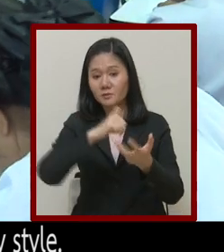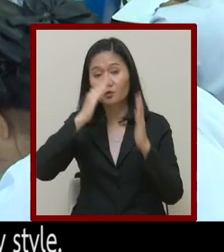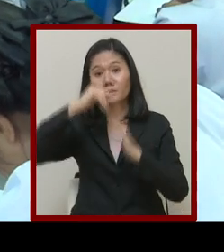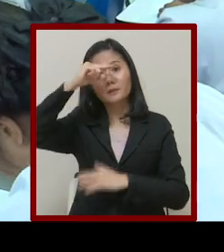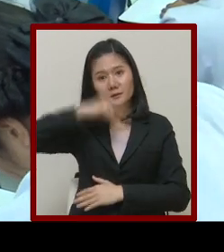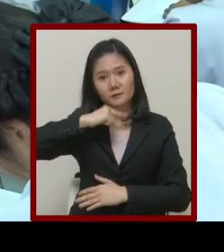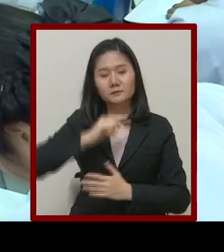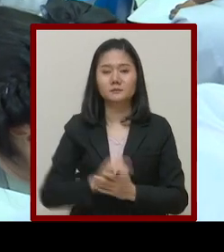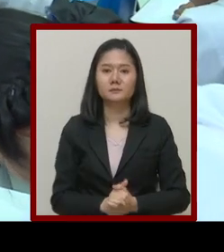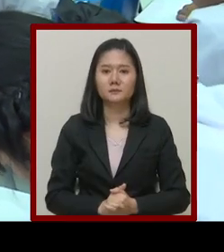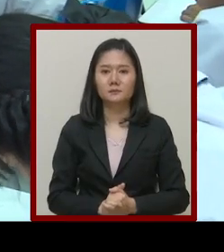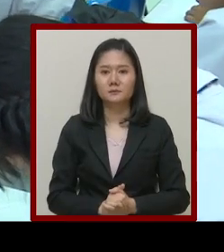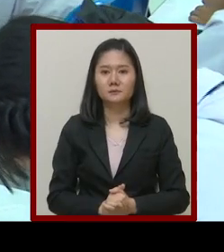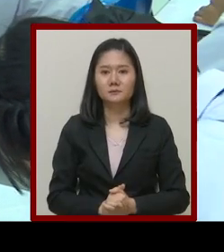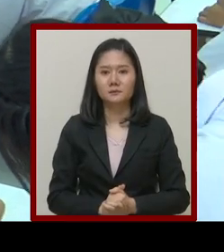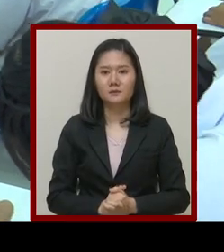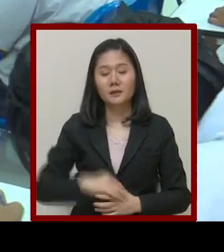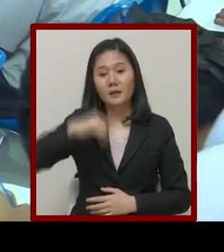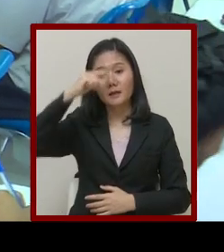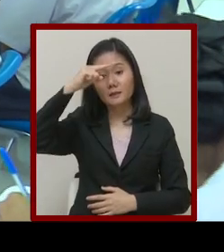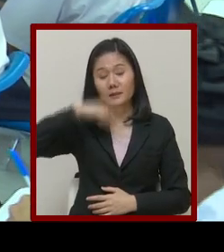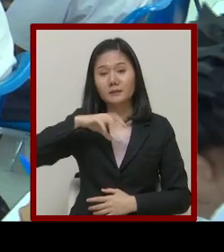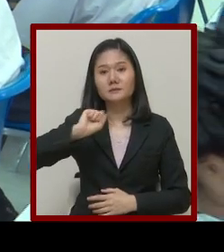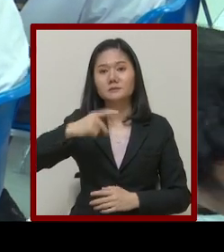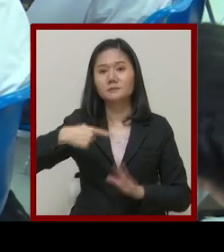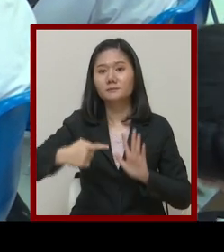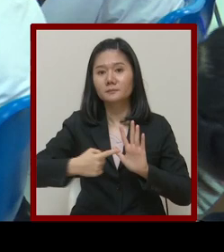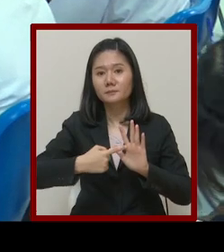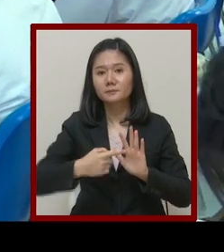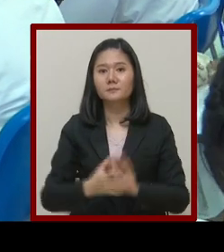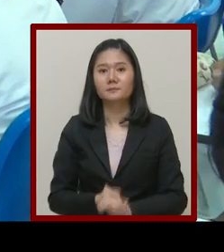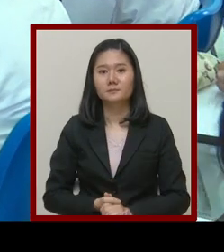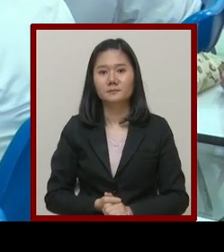ไทยนะเรียกว่าไทยสปาเนี่ยเกิดขึ้นนะ